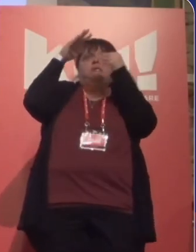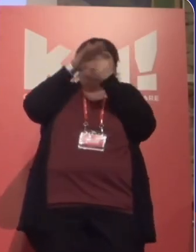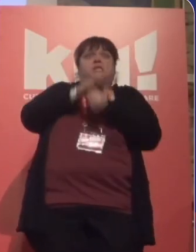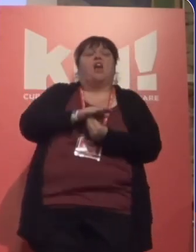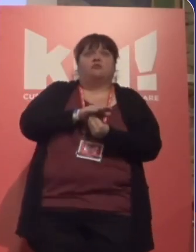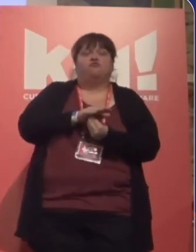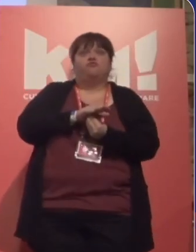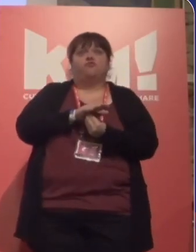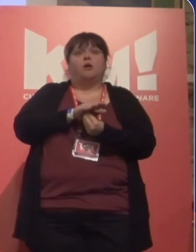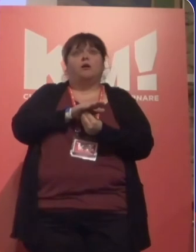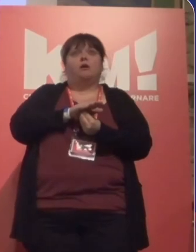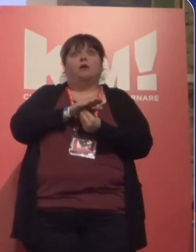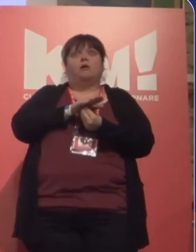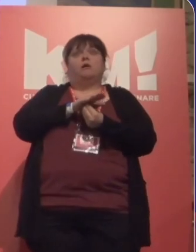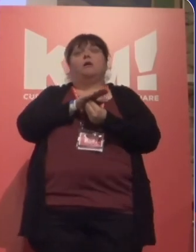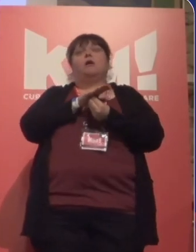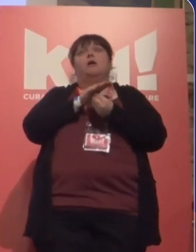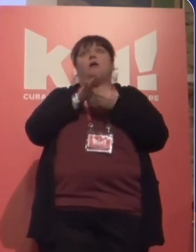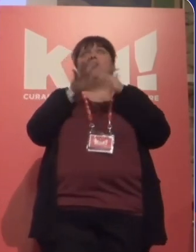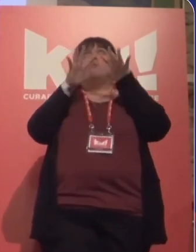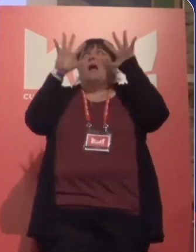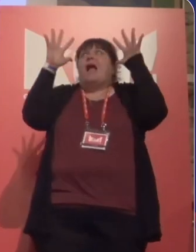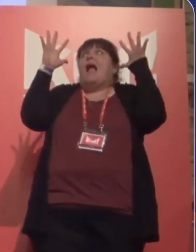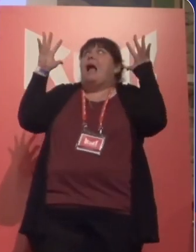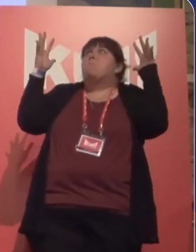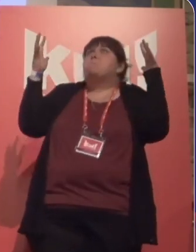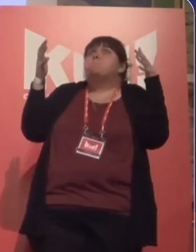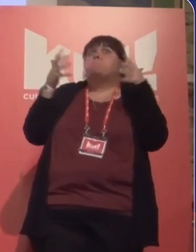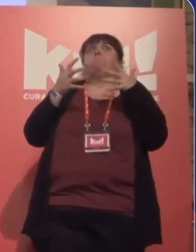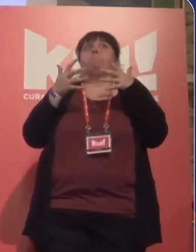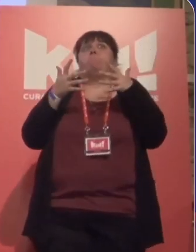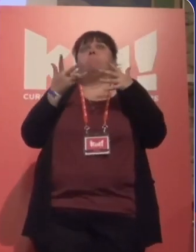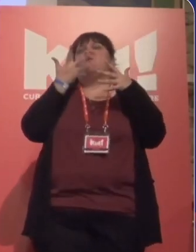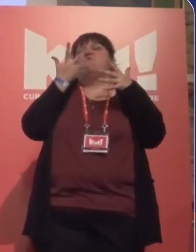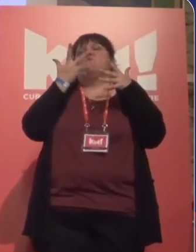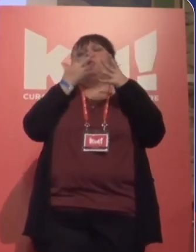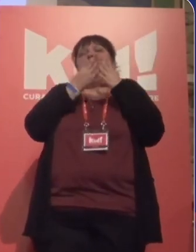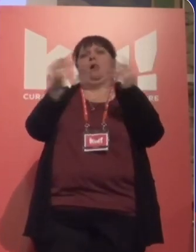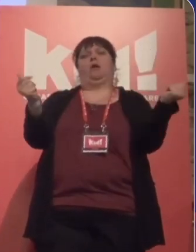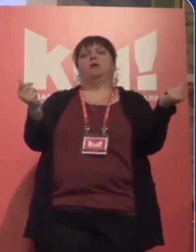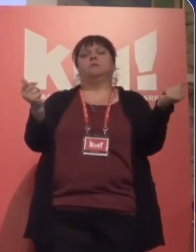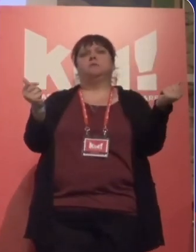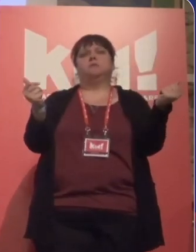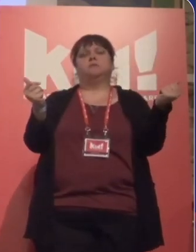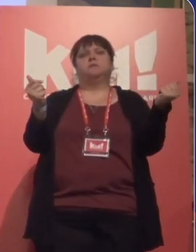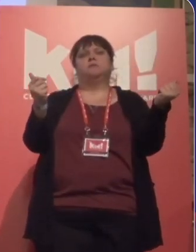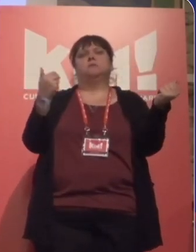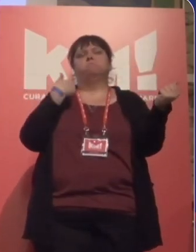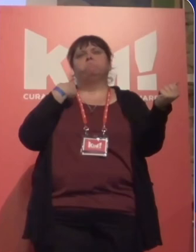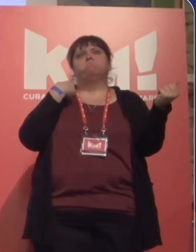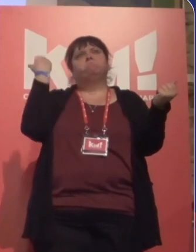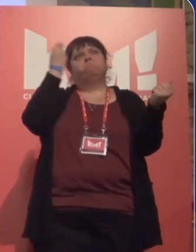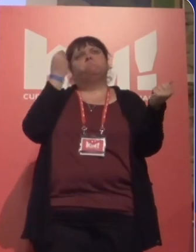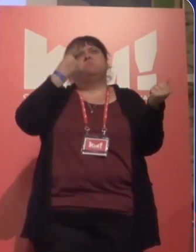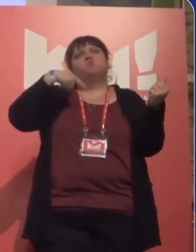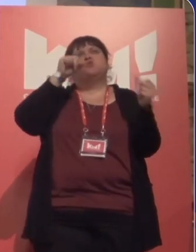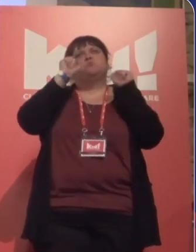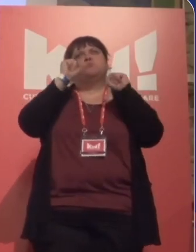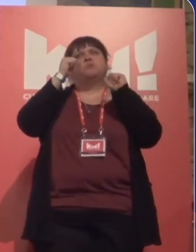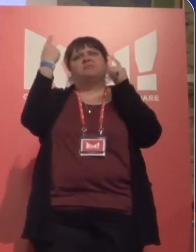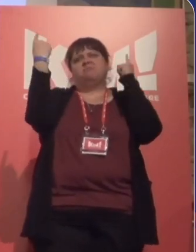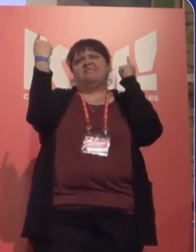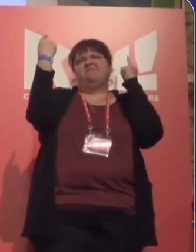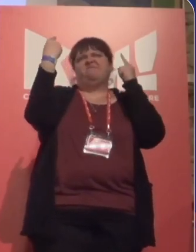colpo vedere non esserci più io credo che la puoi sfidare solo con il